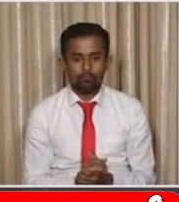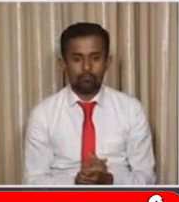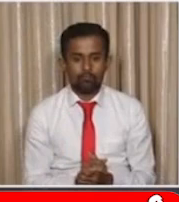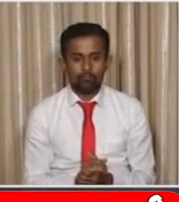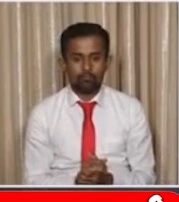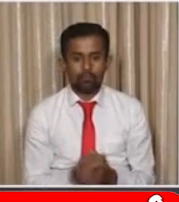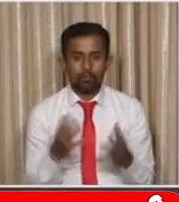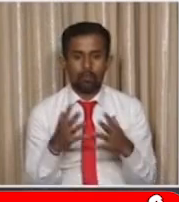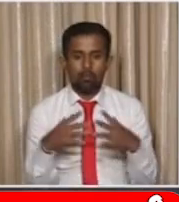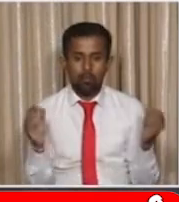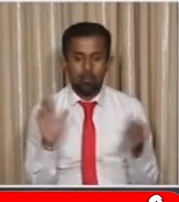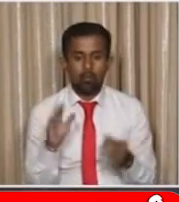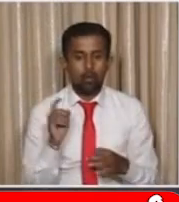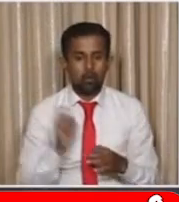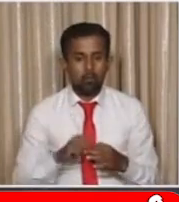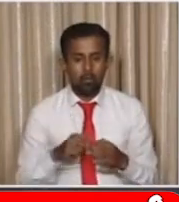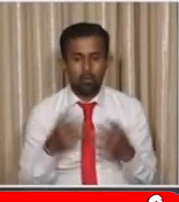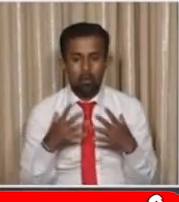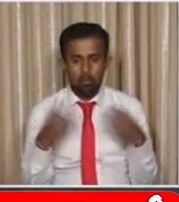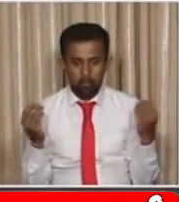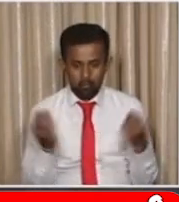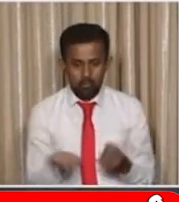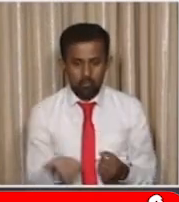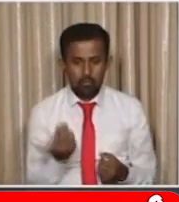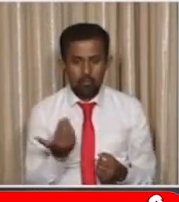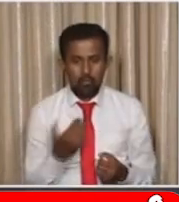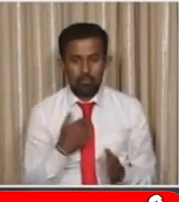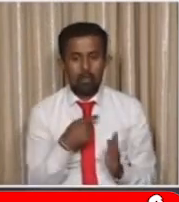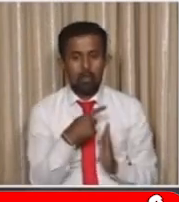பிரச்சனைகள் வந்து எமது இந்த நாட்டுக்குள்ளேயே